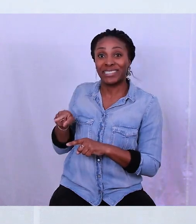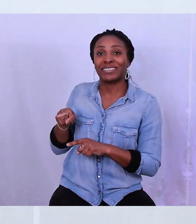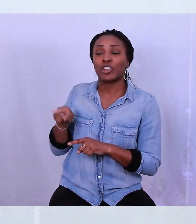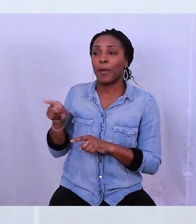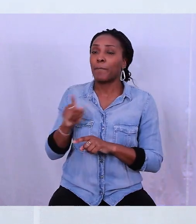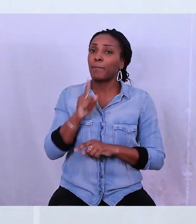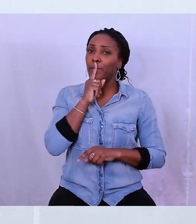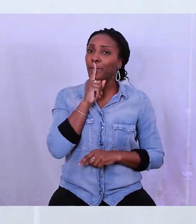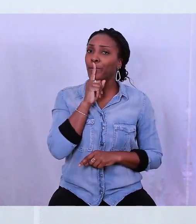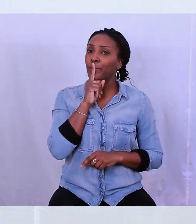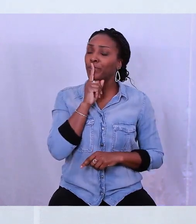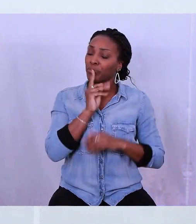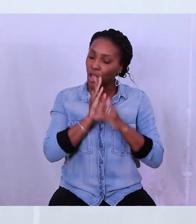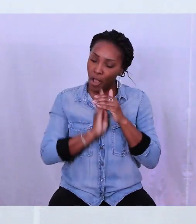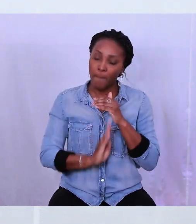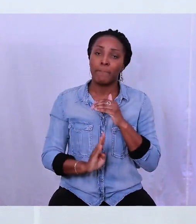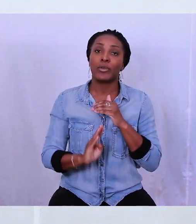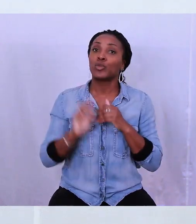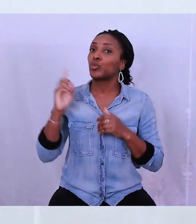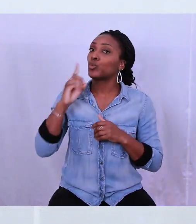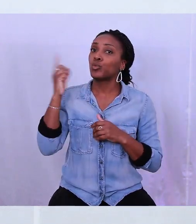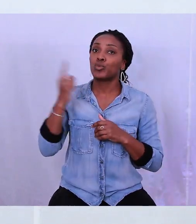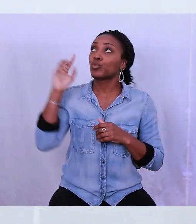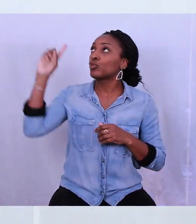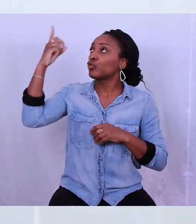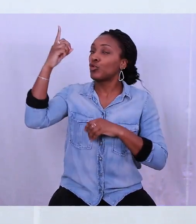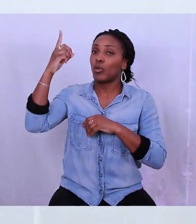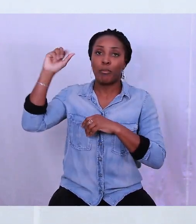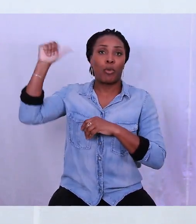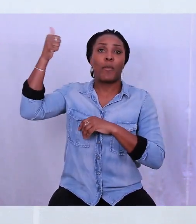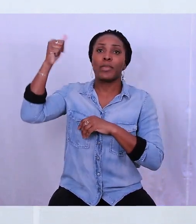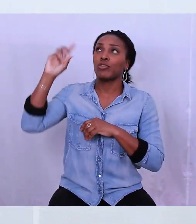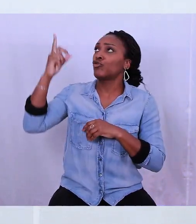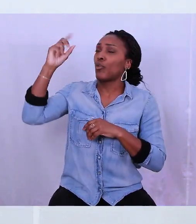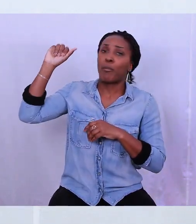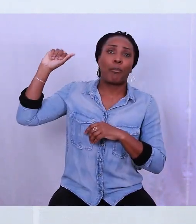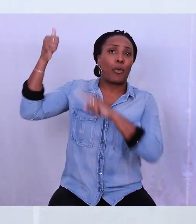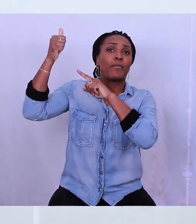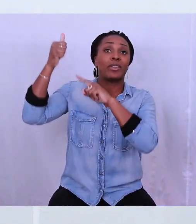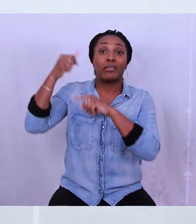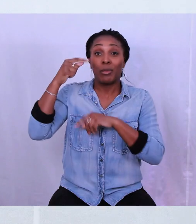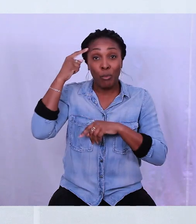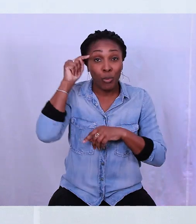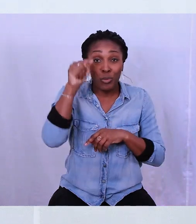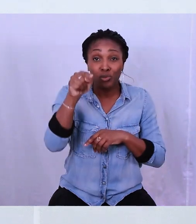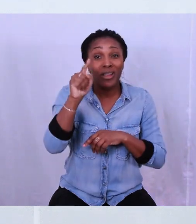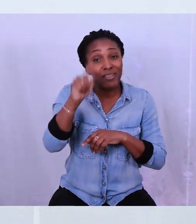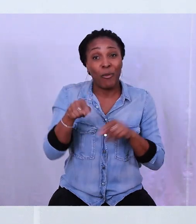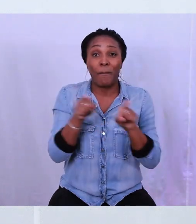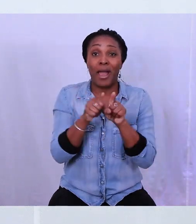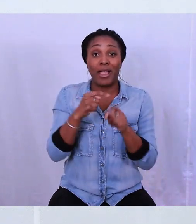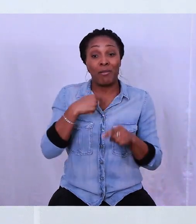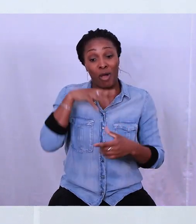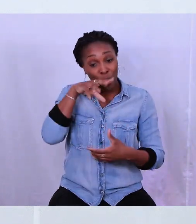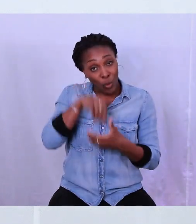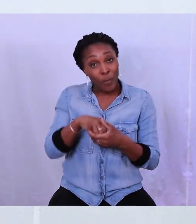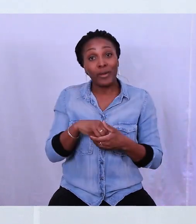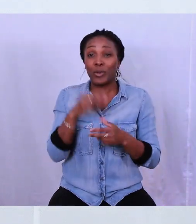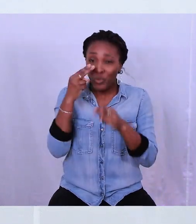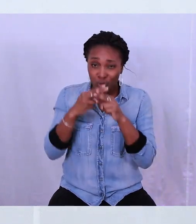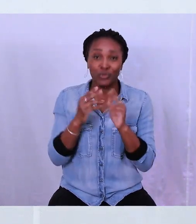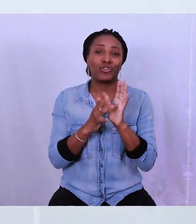à sa place et à toujours mettre Dieu en avant. Que ça soit la même chose dans ta vie ou dans ma vie, aujourd'hui, dans le nom de